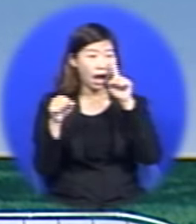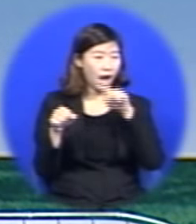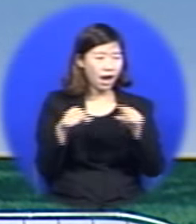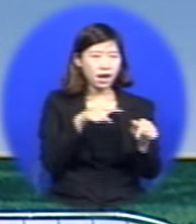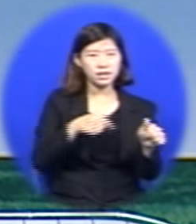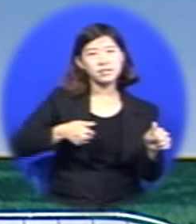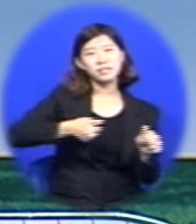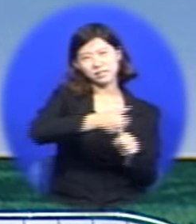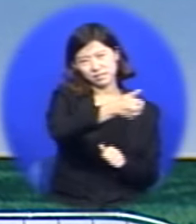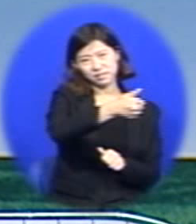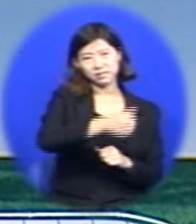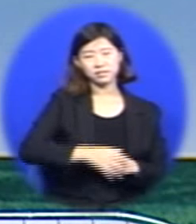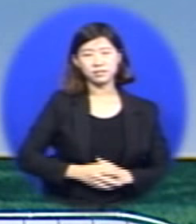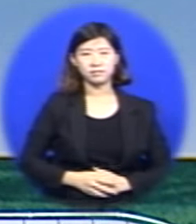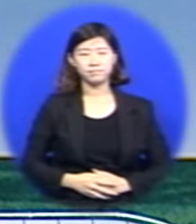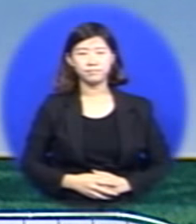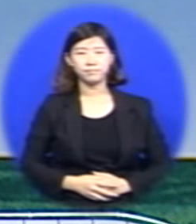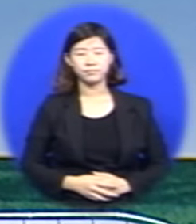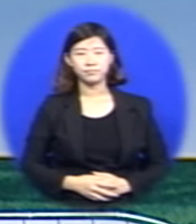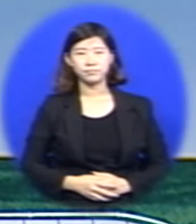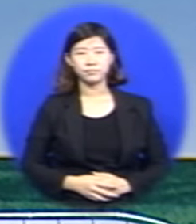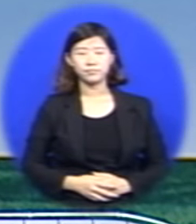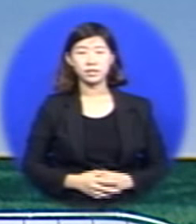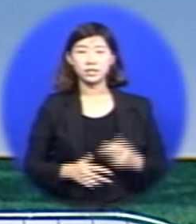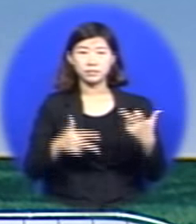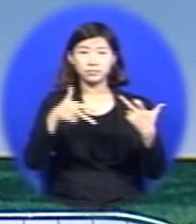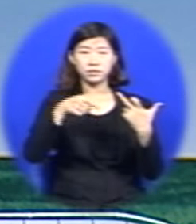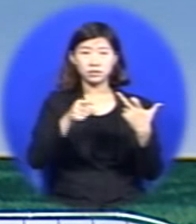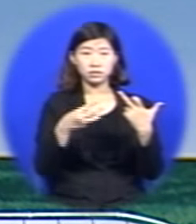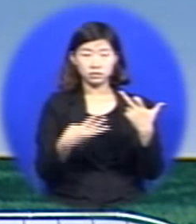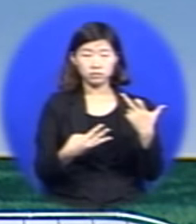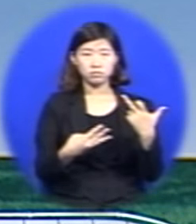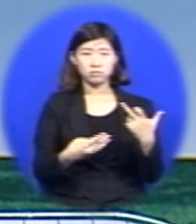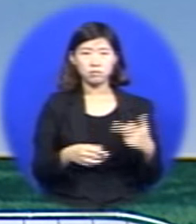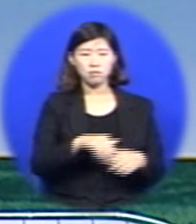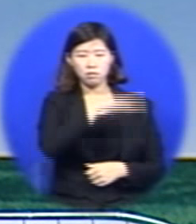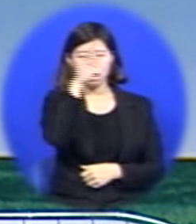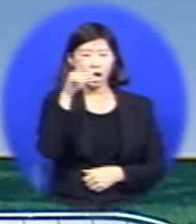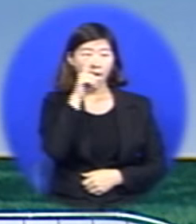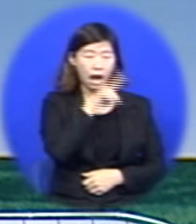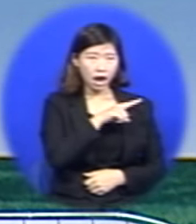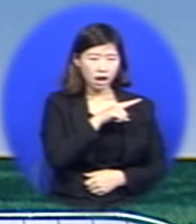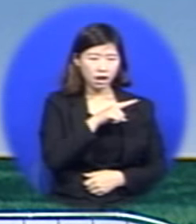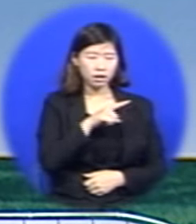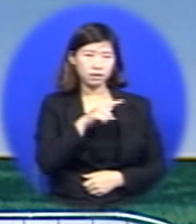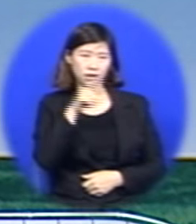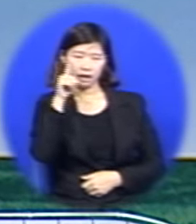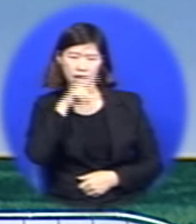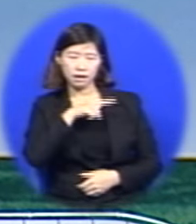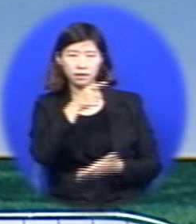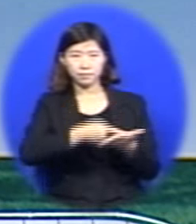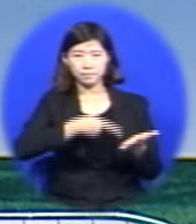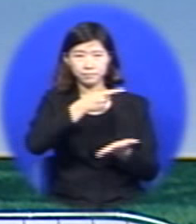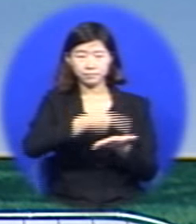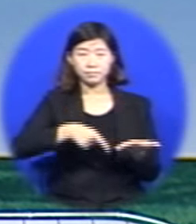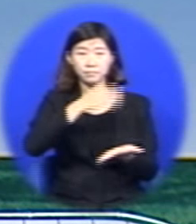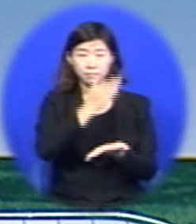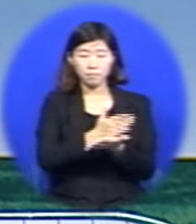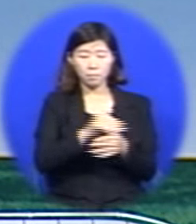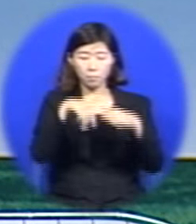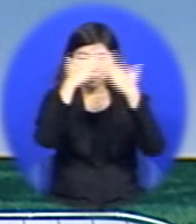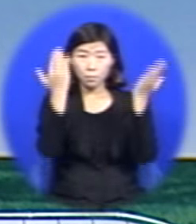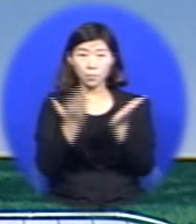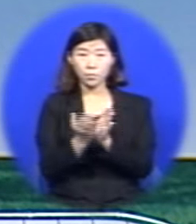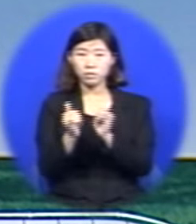이것이 거짓 없는 사랑입니다. 17절 말씀에 아무에게도 악을 악으로 갚지 말고 모든 사람이 선하다고 생각하는